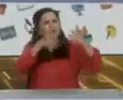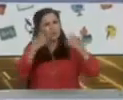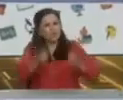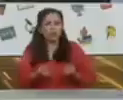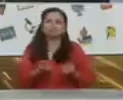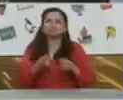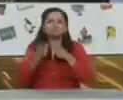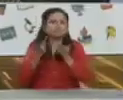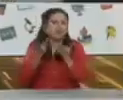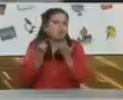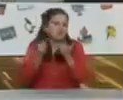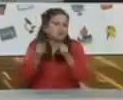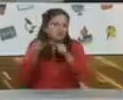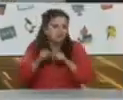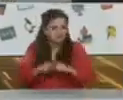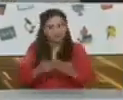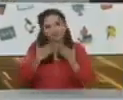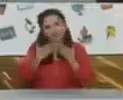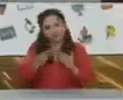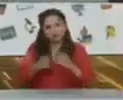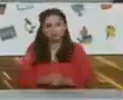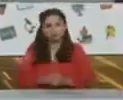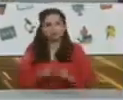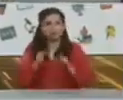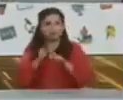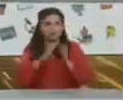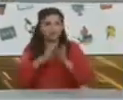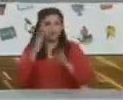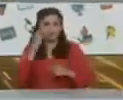धन्यवाद। आप बुरा न माने तो